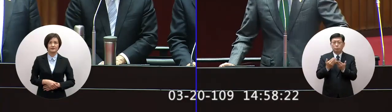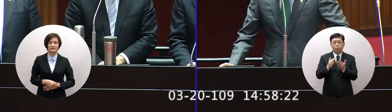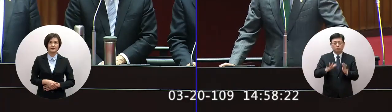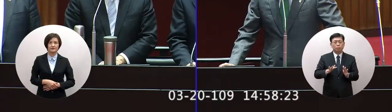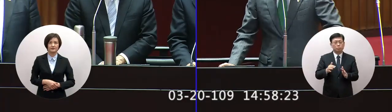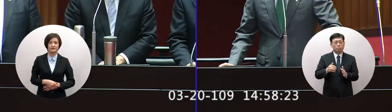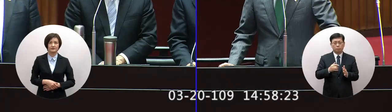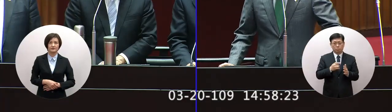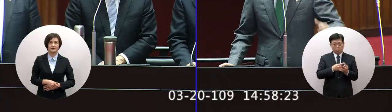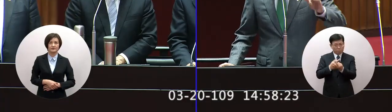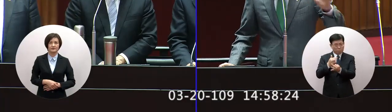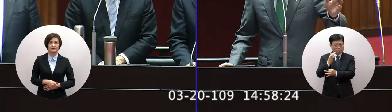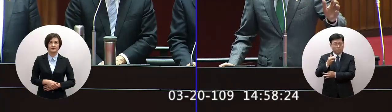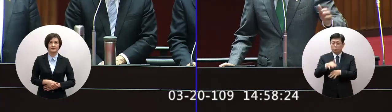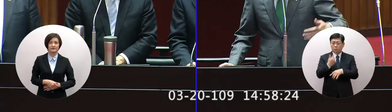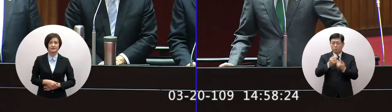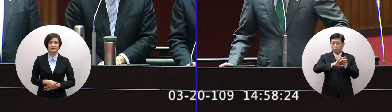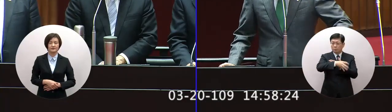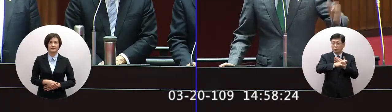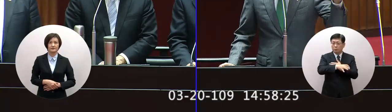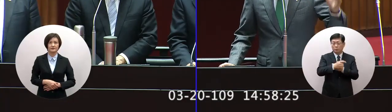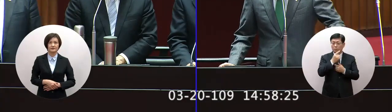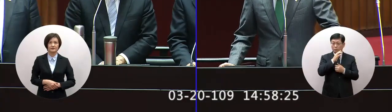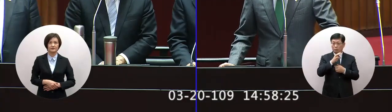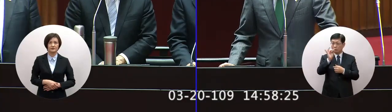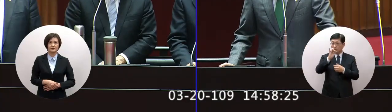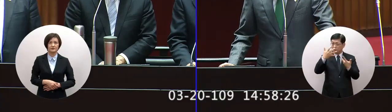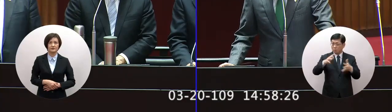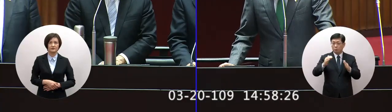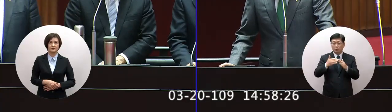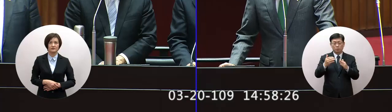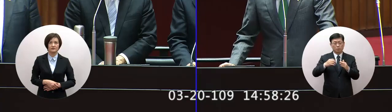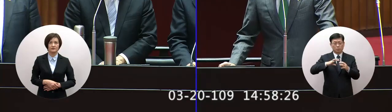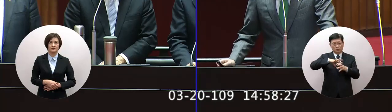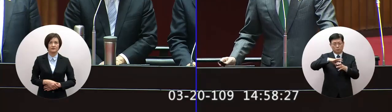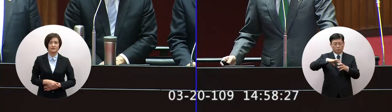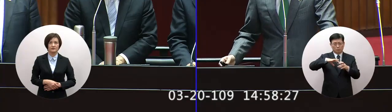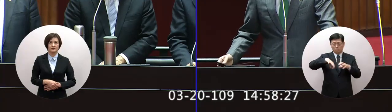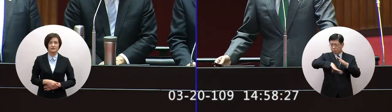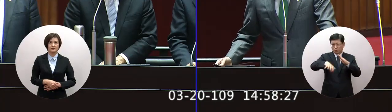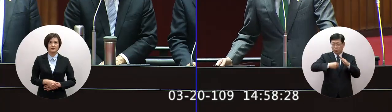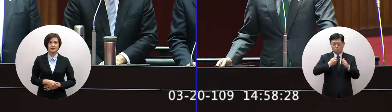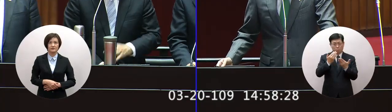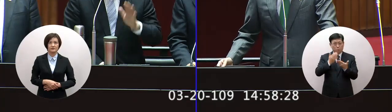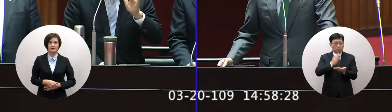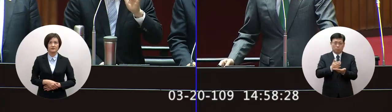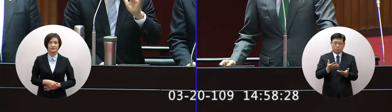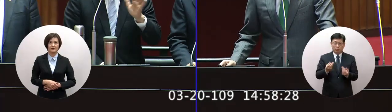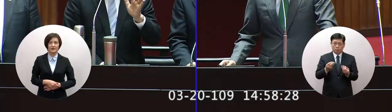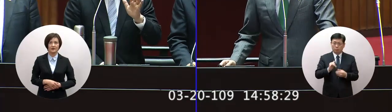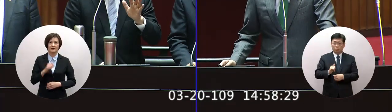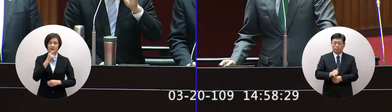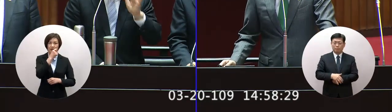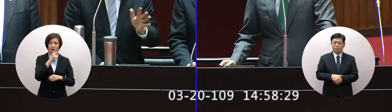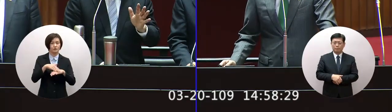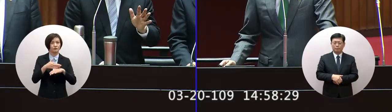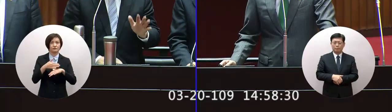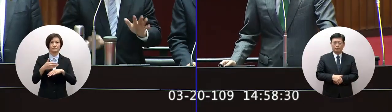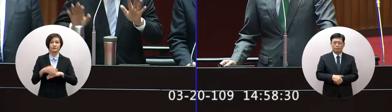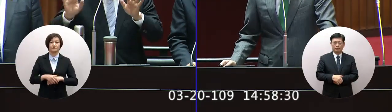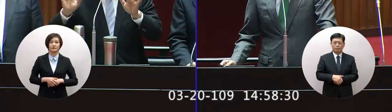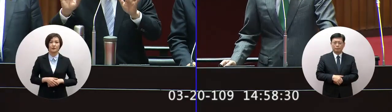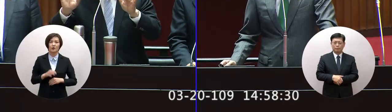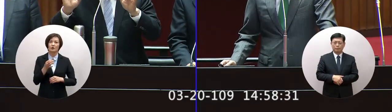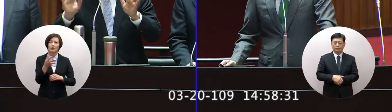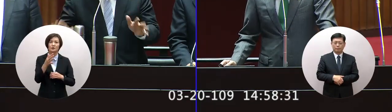好了，所以理论上应该不至于像其他国家，像100多国家现在全国停课，应该我们不至于走到那个地步吧？ 我们不希望这样，因为这